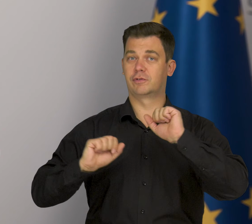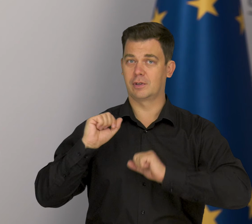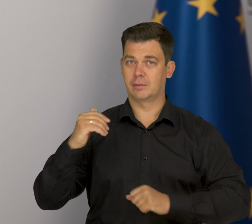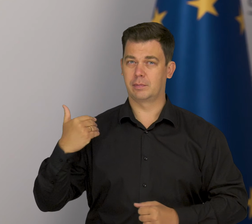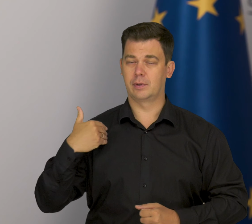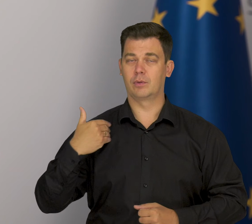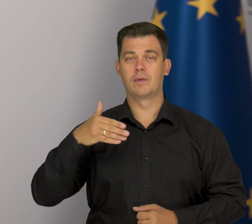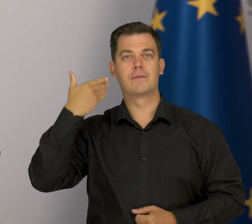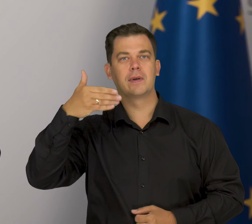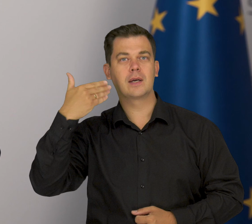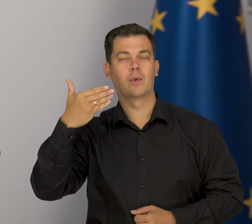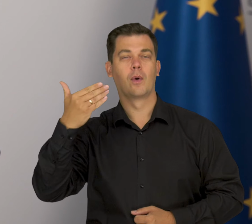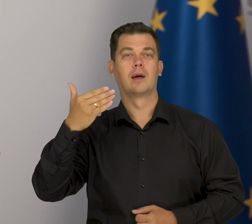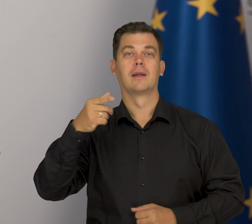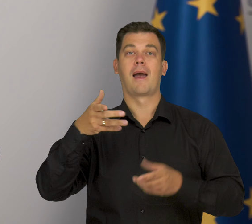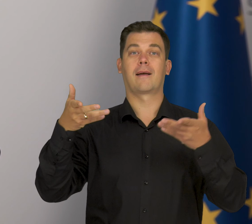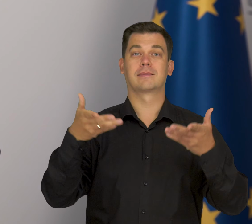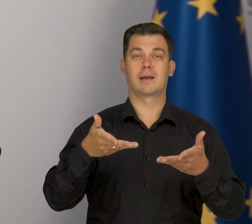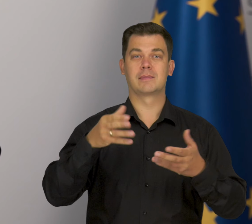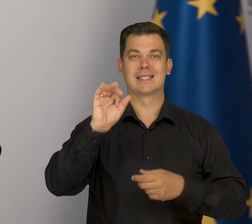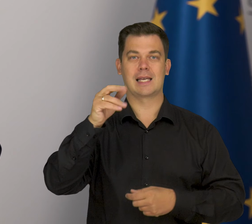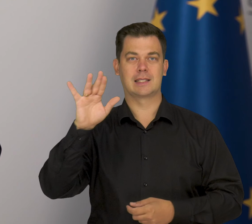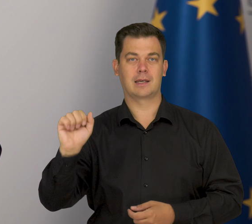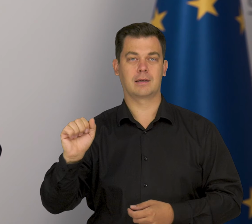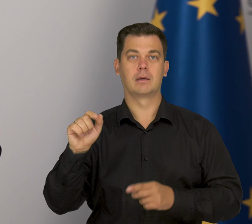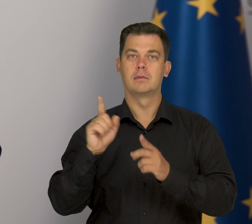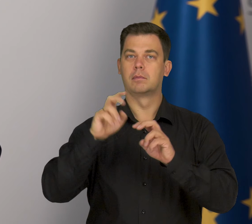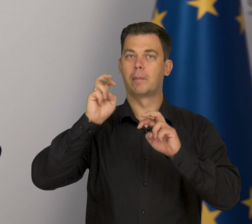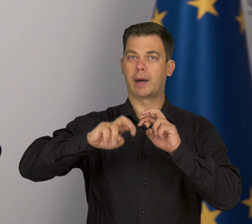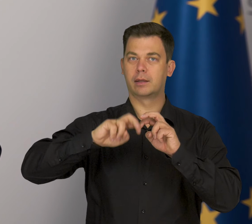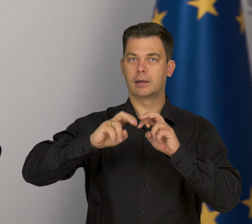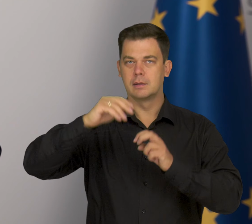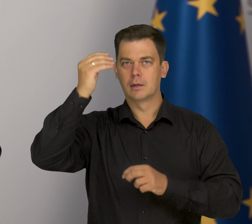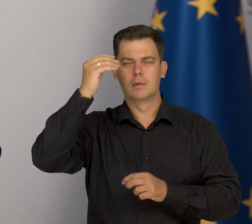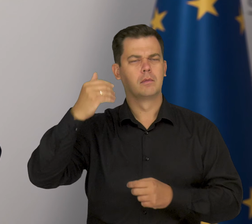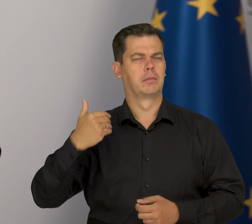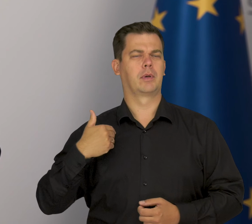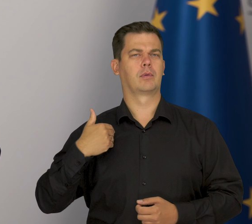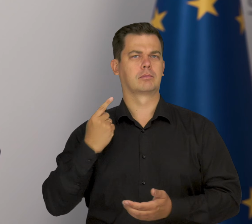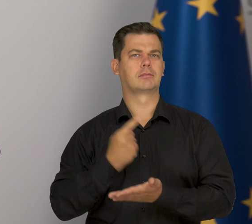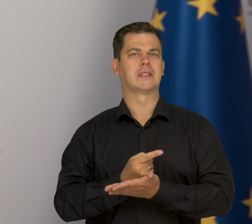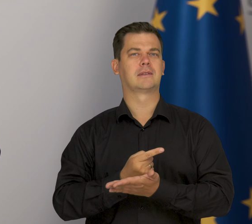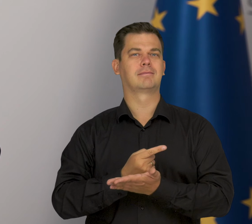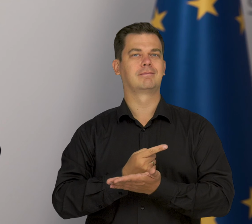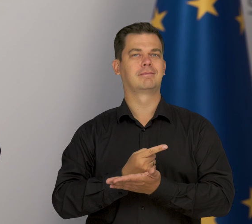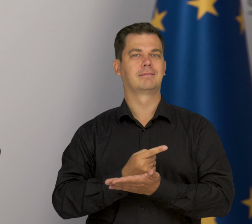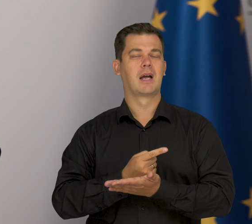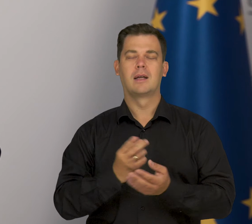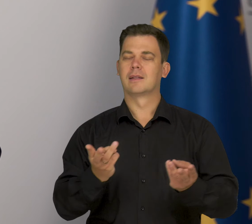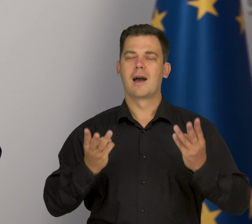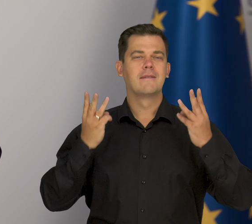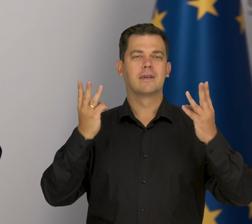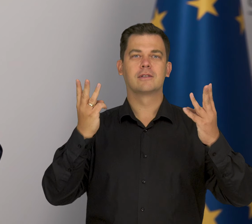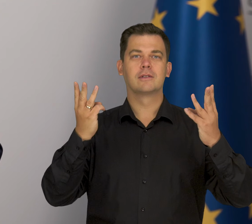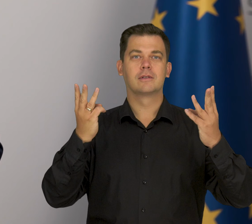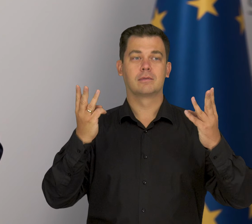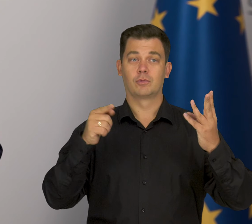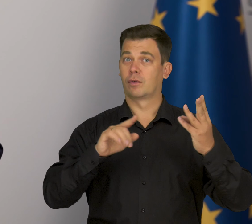ćwiczenia, wykłady i sesje, trwały badania naukowe, a co